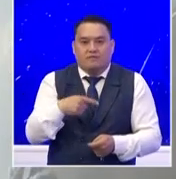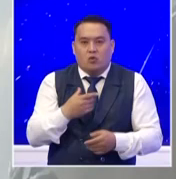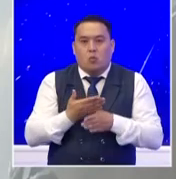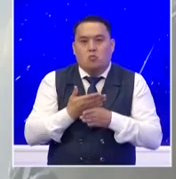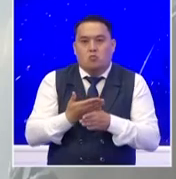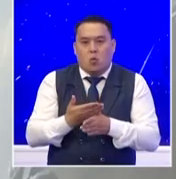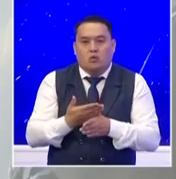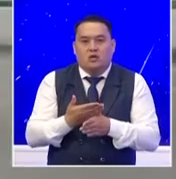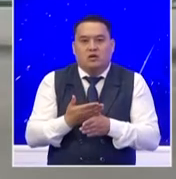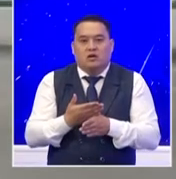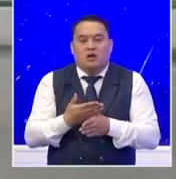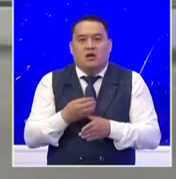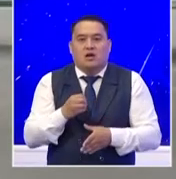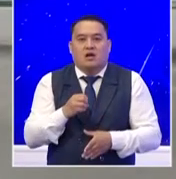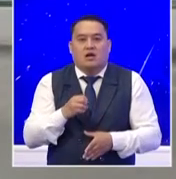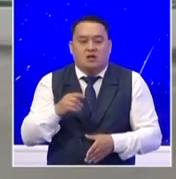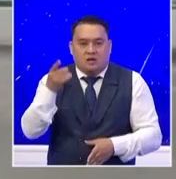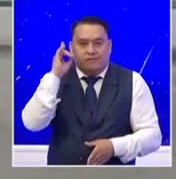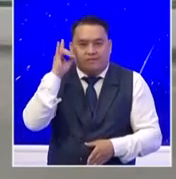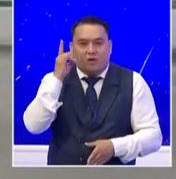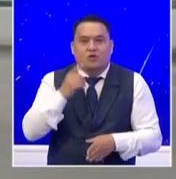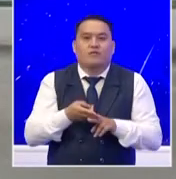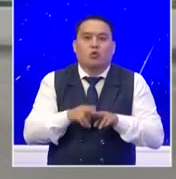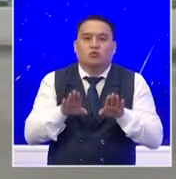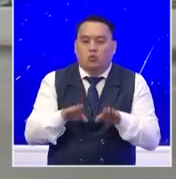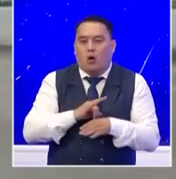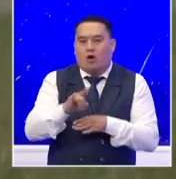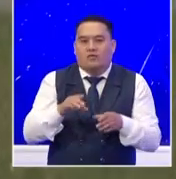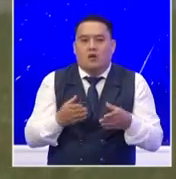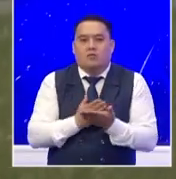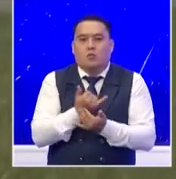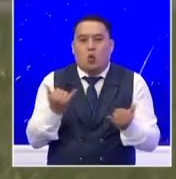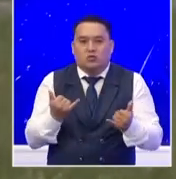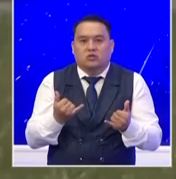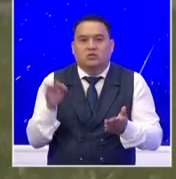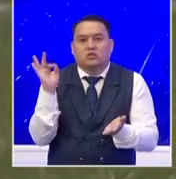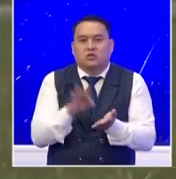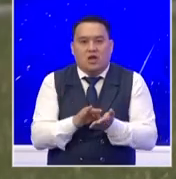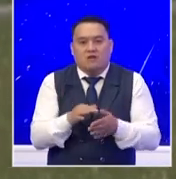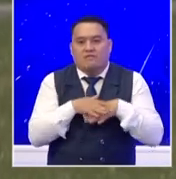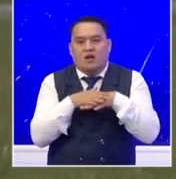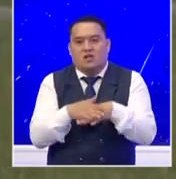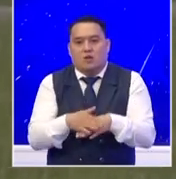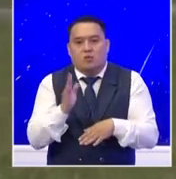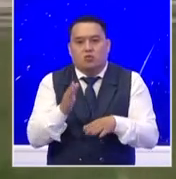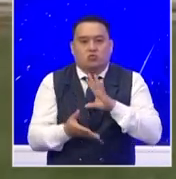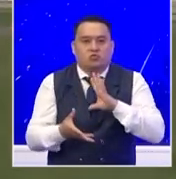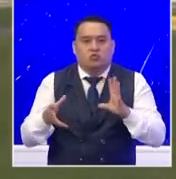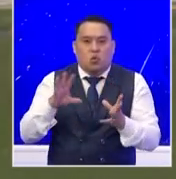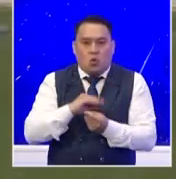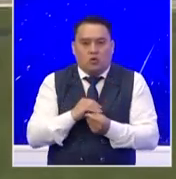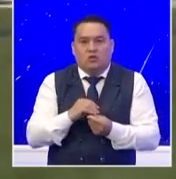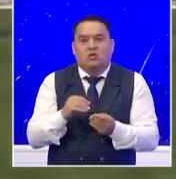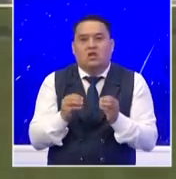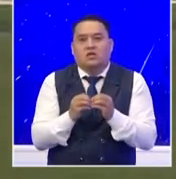оказать помощь авиакомпании страны Люфтганза. По данным местных СМИ, для этой цели будет выделено в общей сложности